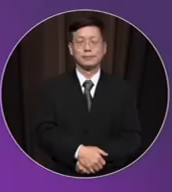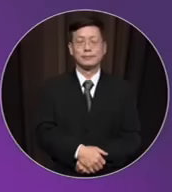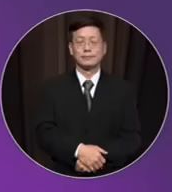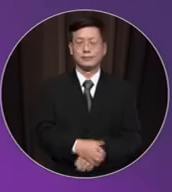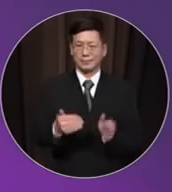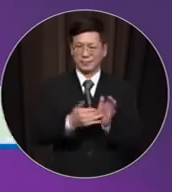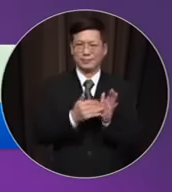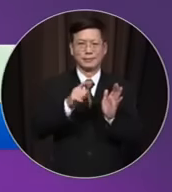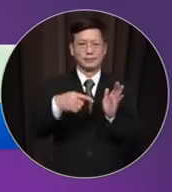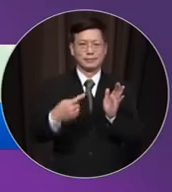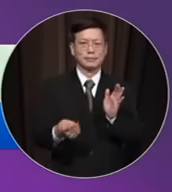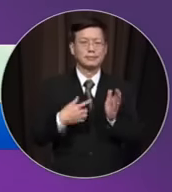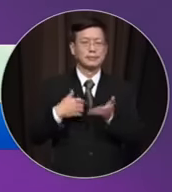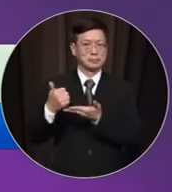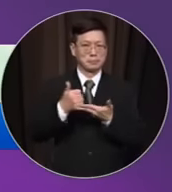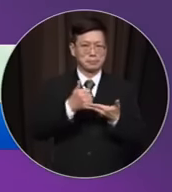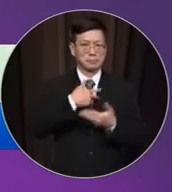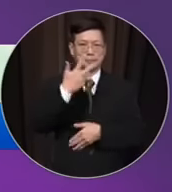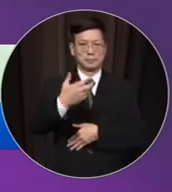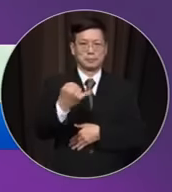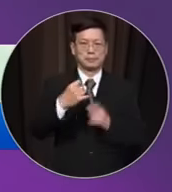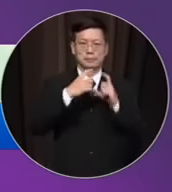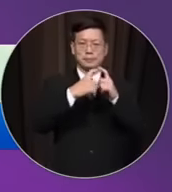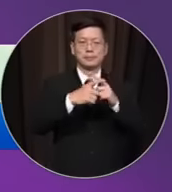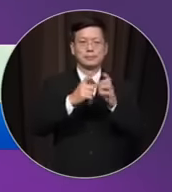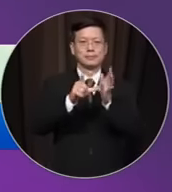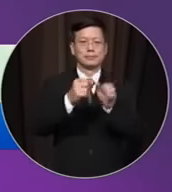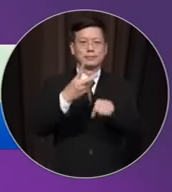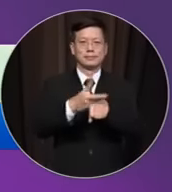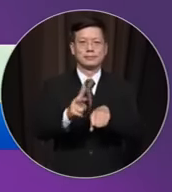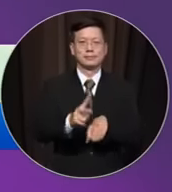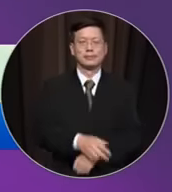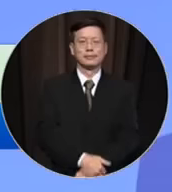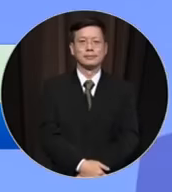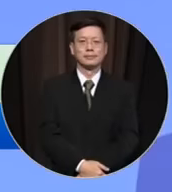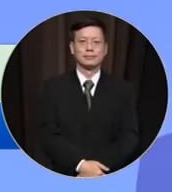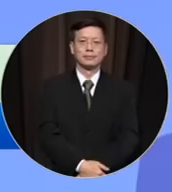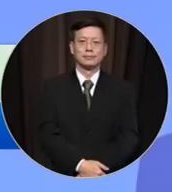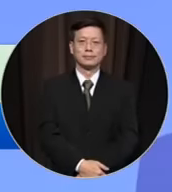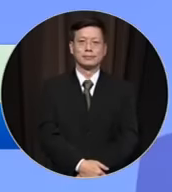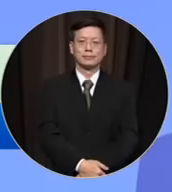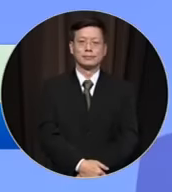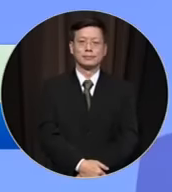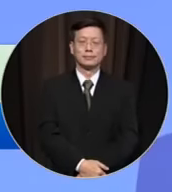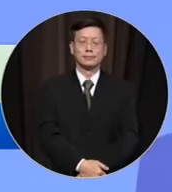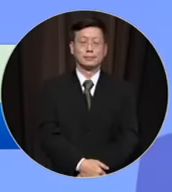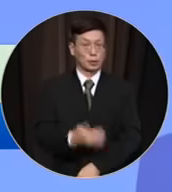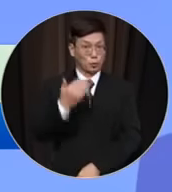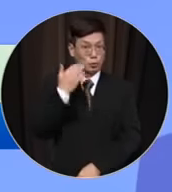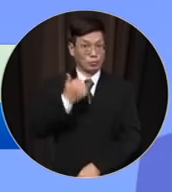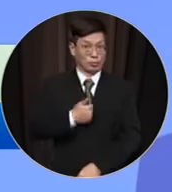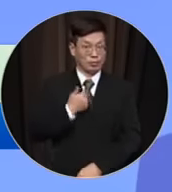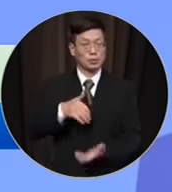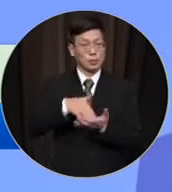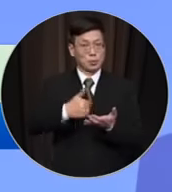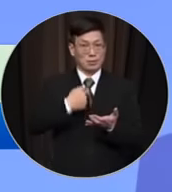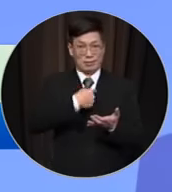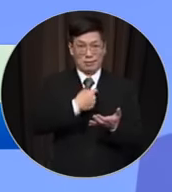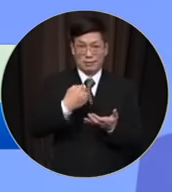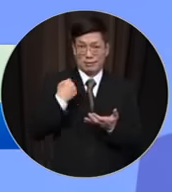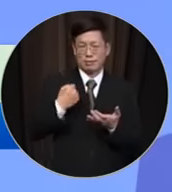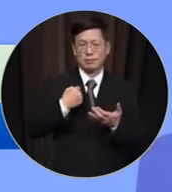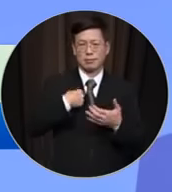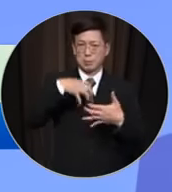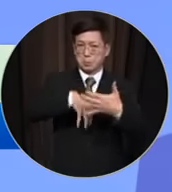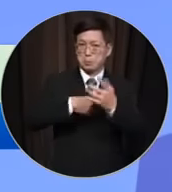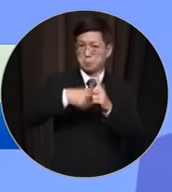好，接下来我们要请徐欣宁女士回答，时间两分钟。 在软实力展现在国际